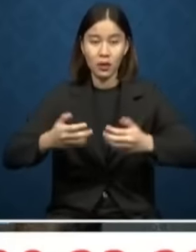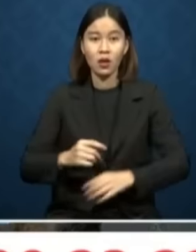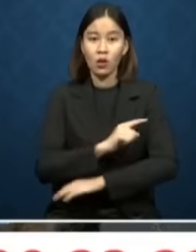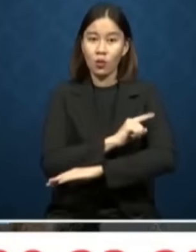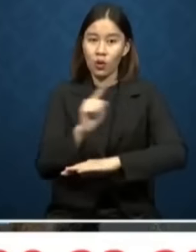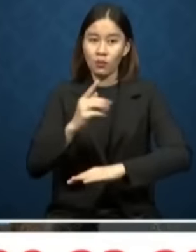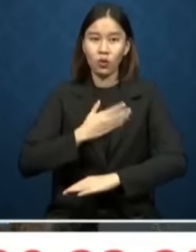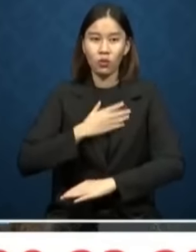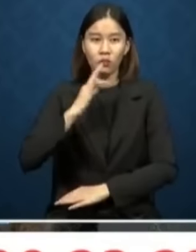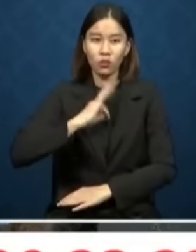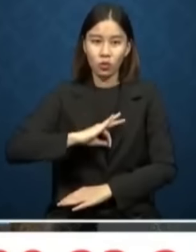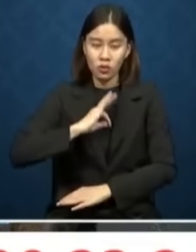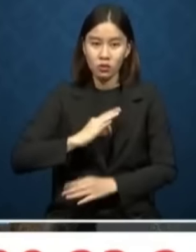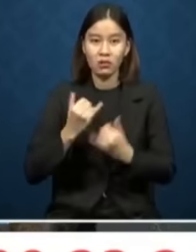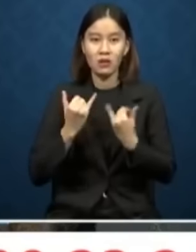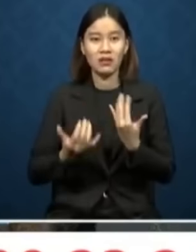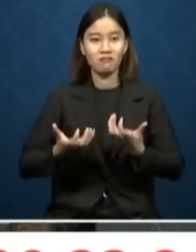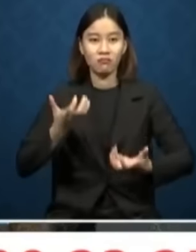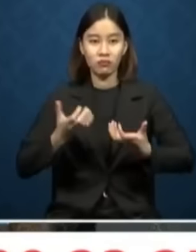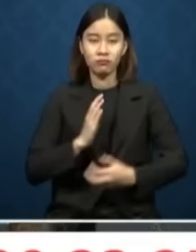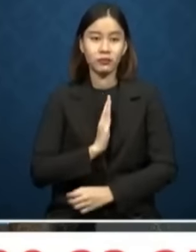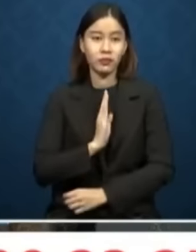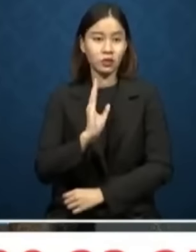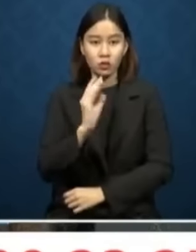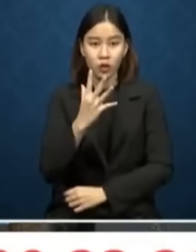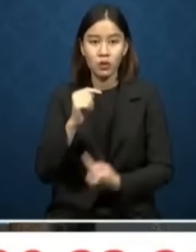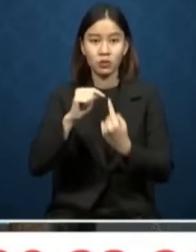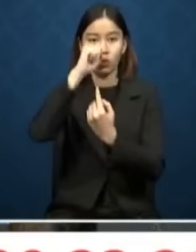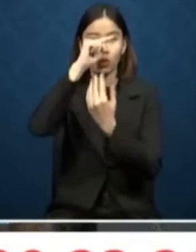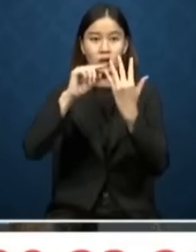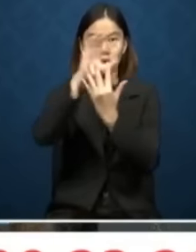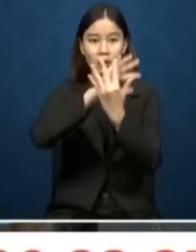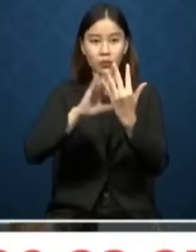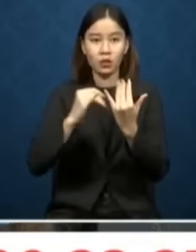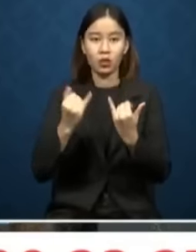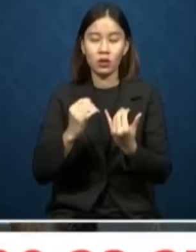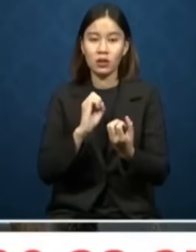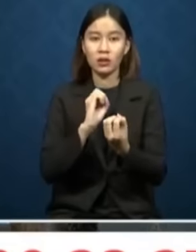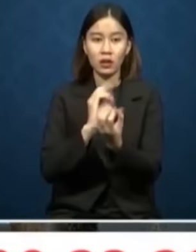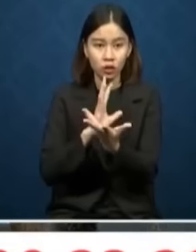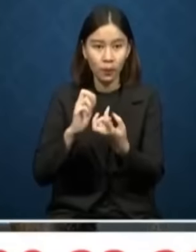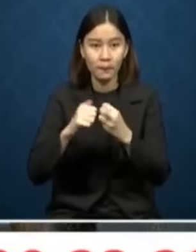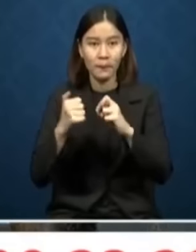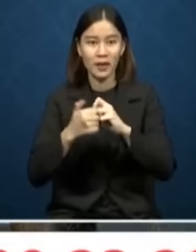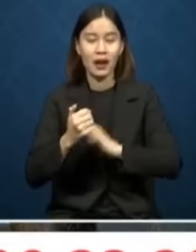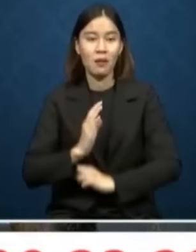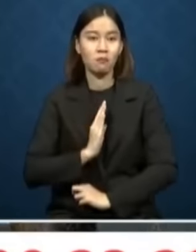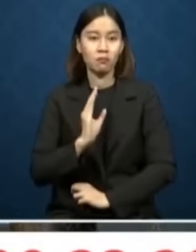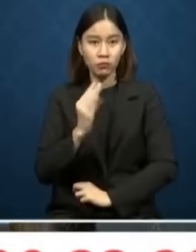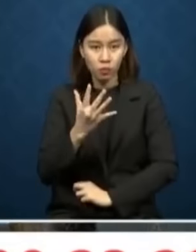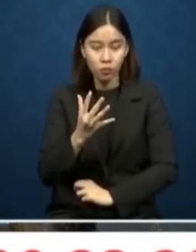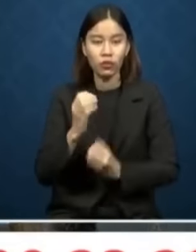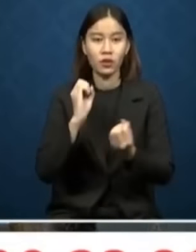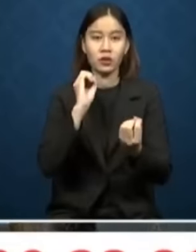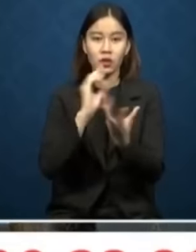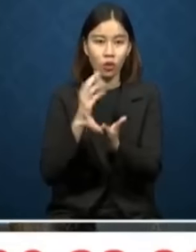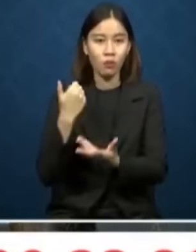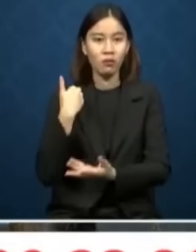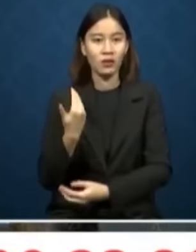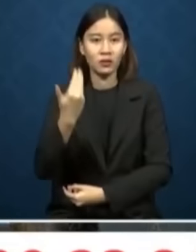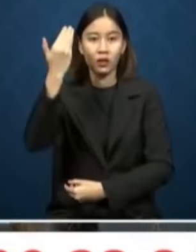มรู้สึกว่ามันขาดความยุติธรรมในประเทศนี้มันกำลังเสื่อมวิกฤตยุติธรรมอย่างถึงที่สุดแล้วอย่างไม่เ